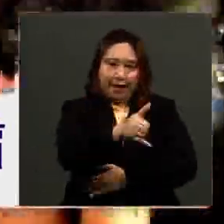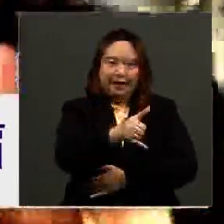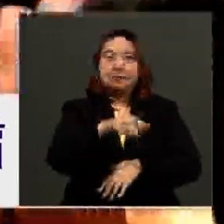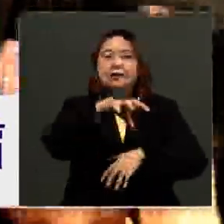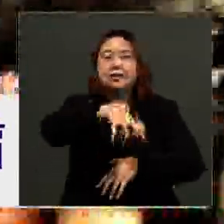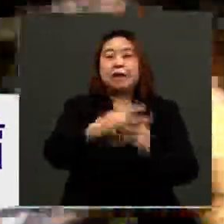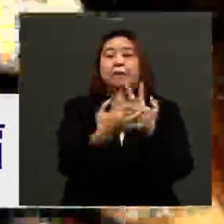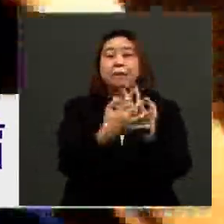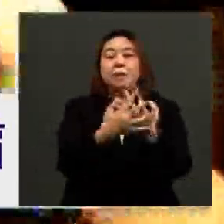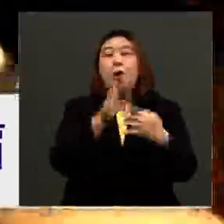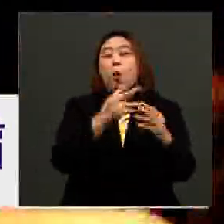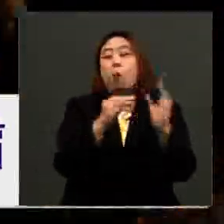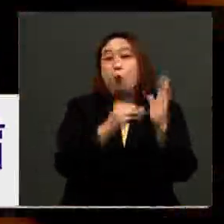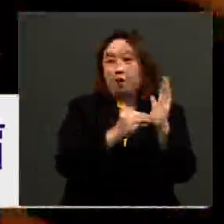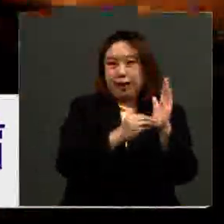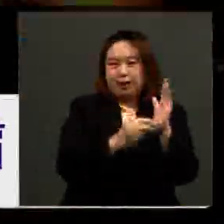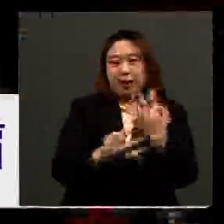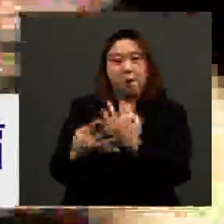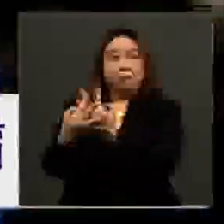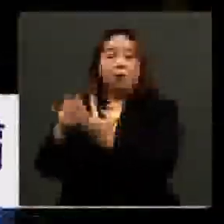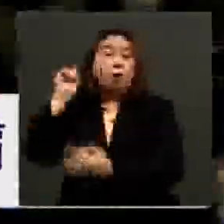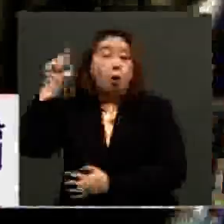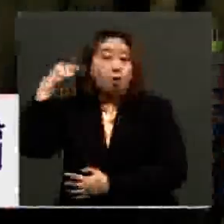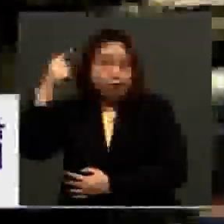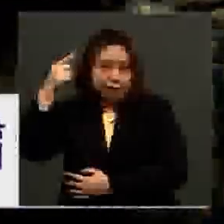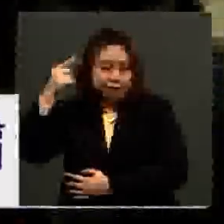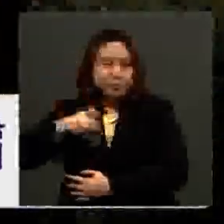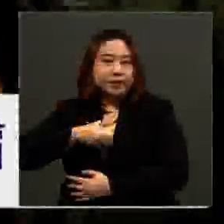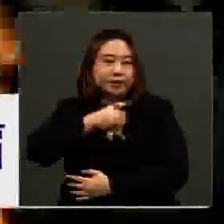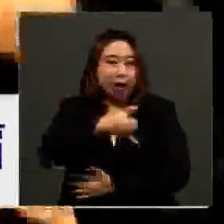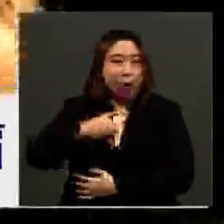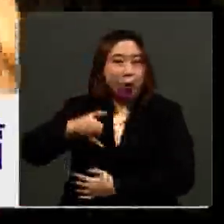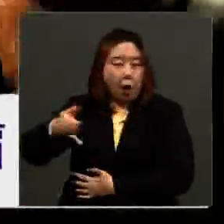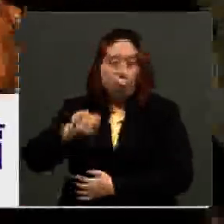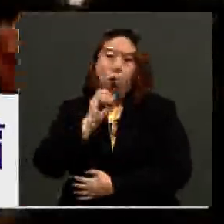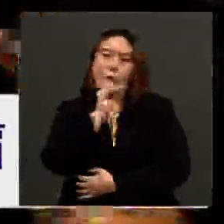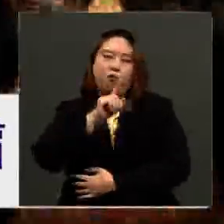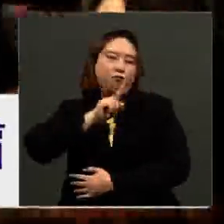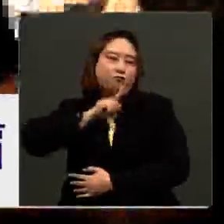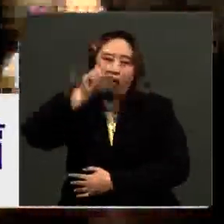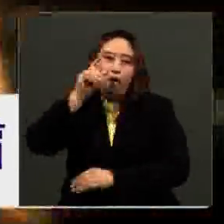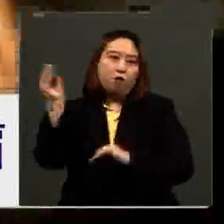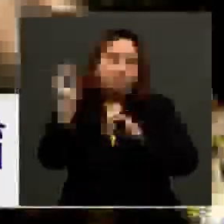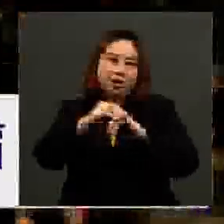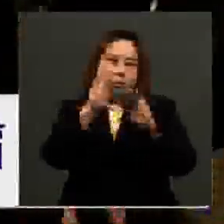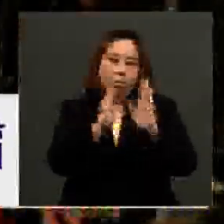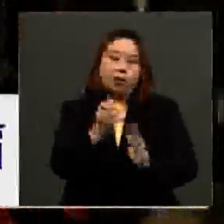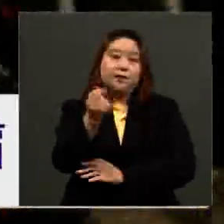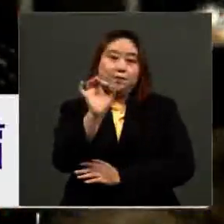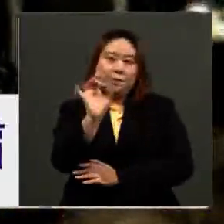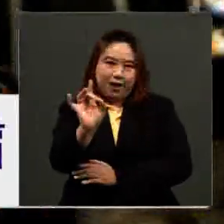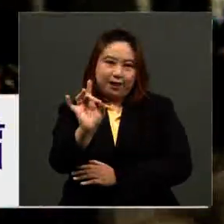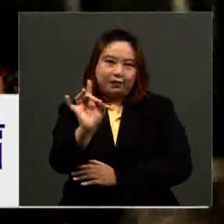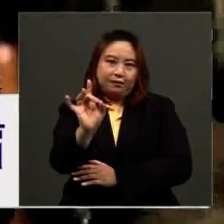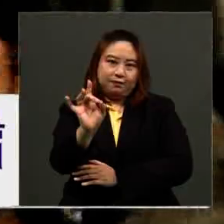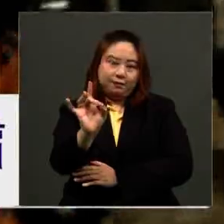กรุงเทพมหานครและทันสถานหญิงกลางเพื่อเข้าไปแจ้งข้อกล่าวหาเพิ่มเติมกับผู้ต้องหา 18รายได้